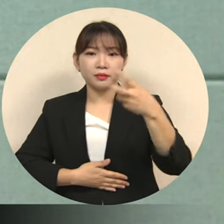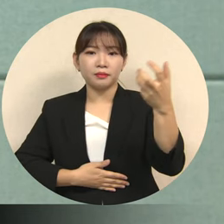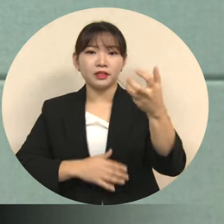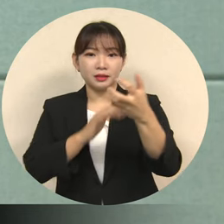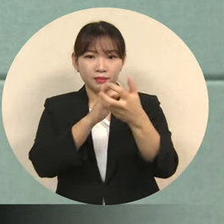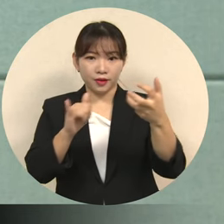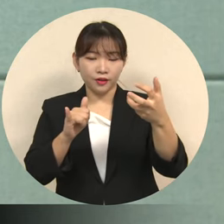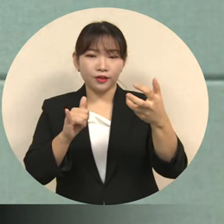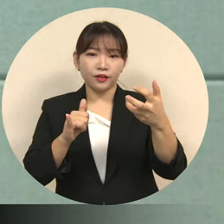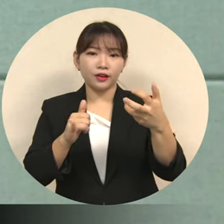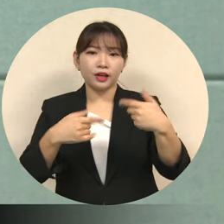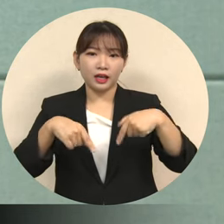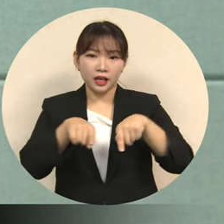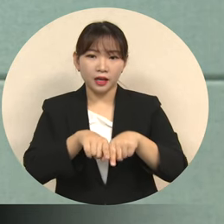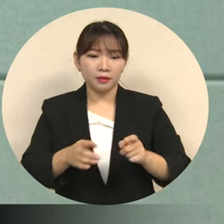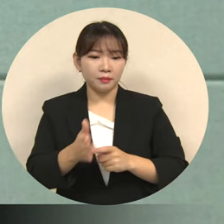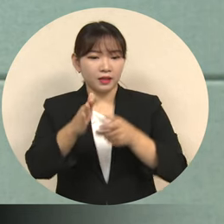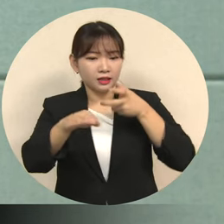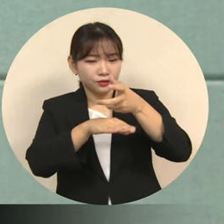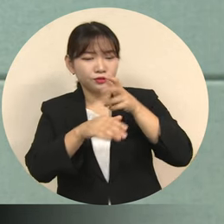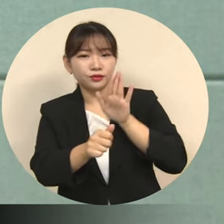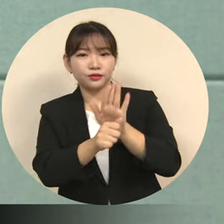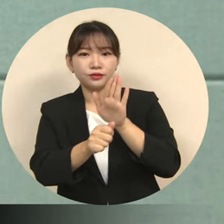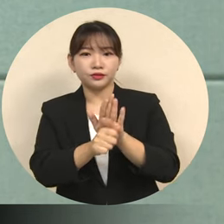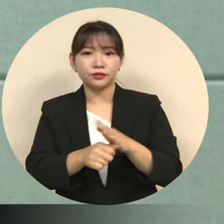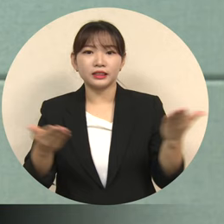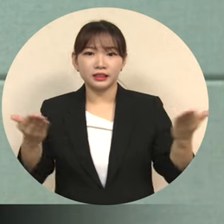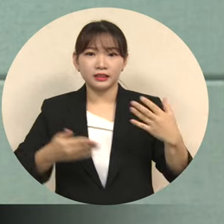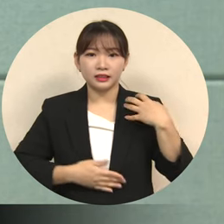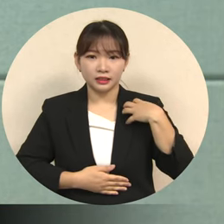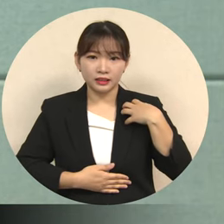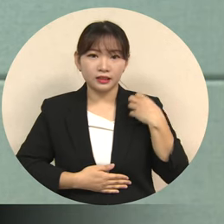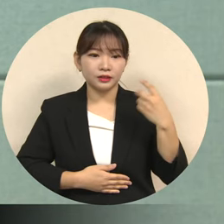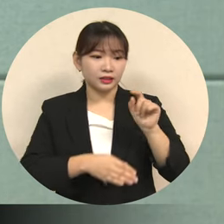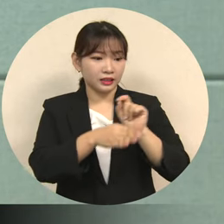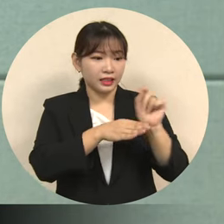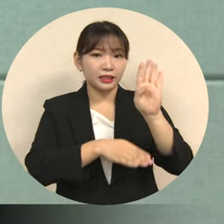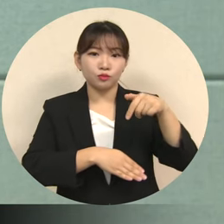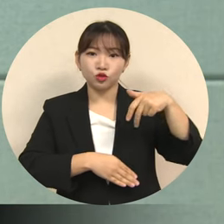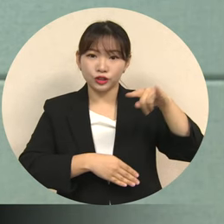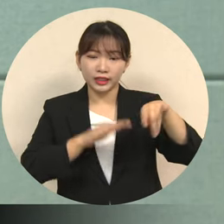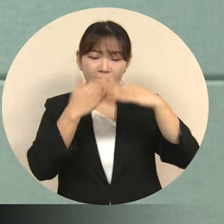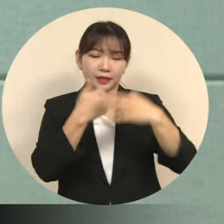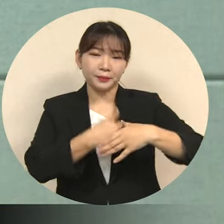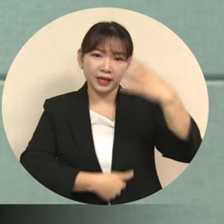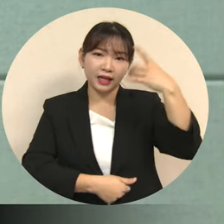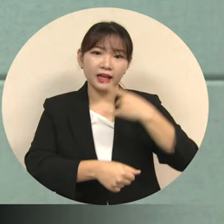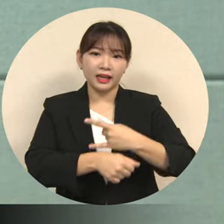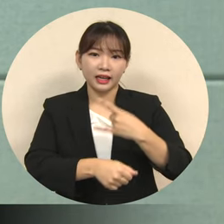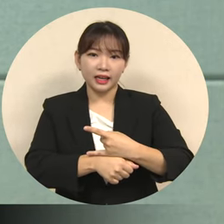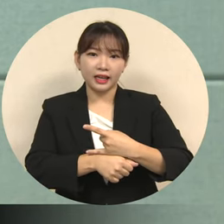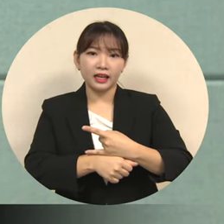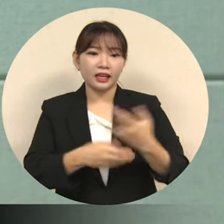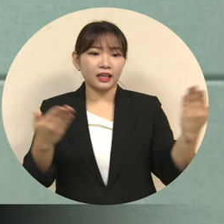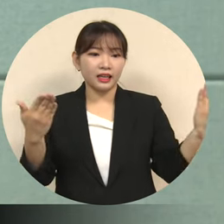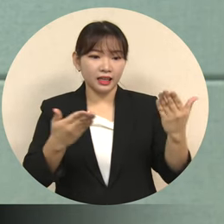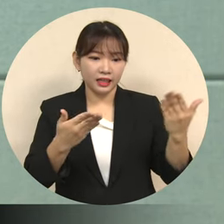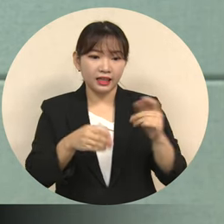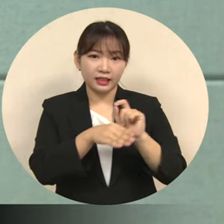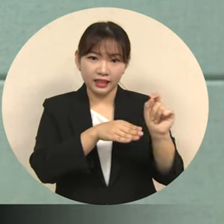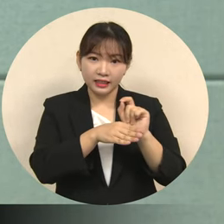280명이 비상수송을 펼쳤습니다. 또 택시 부제를 전면 해제해서 영업용